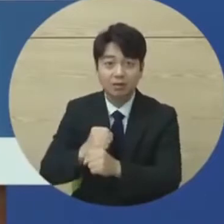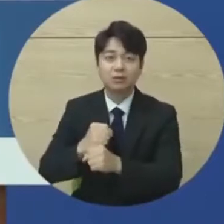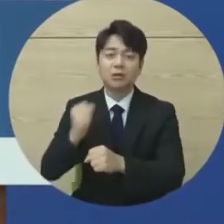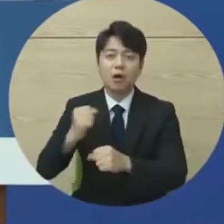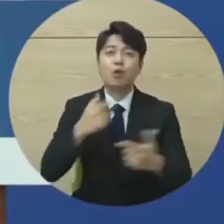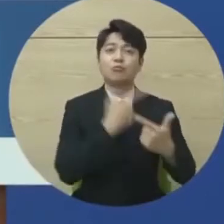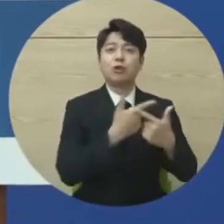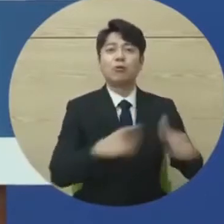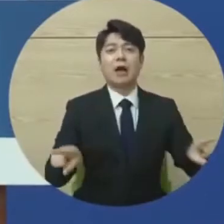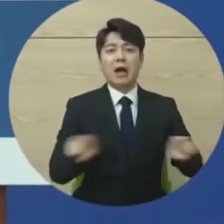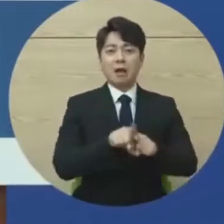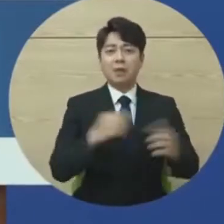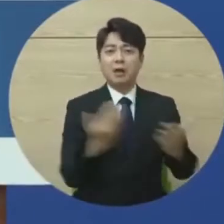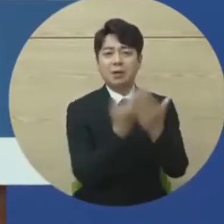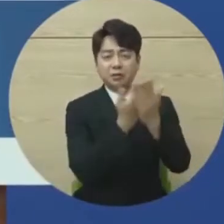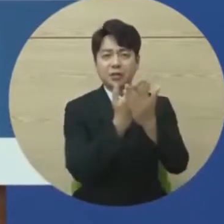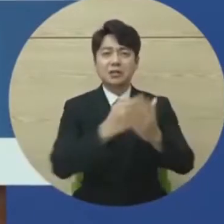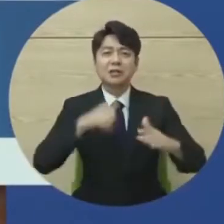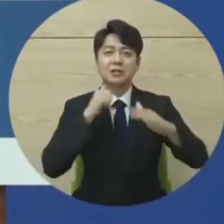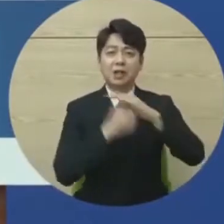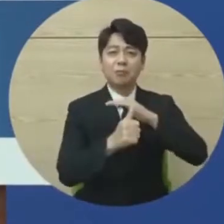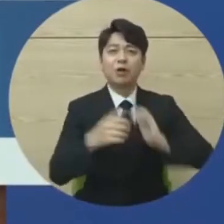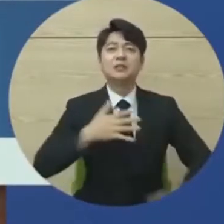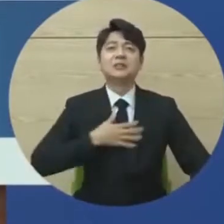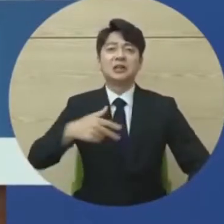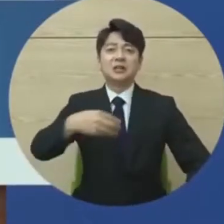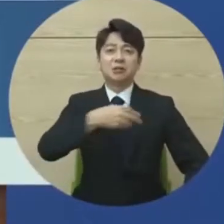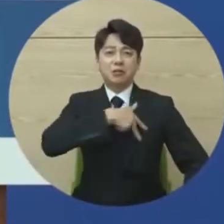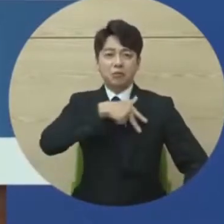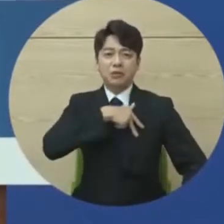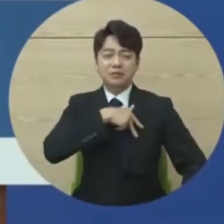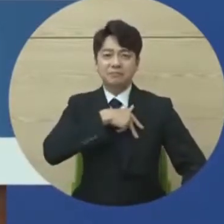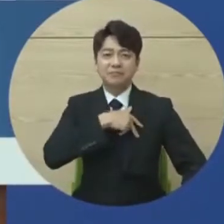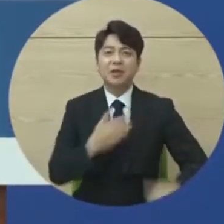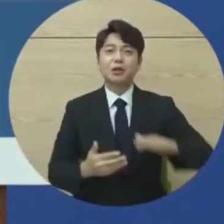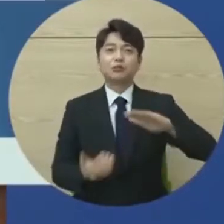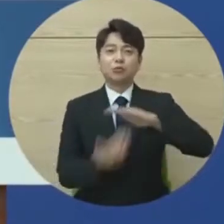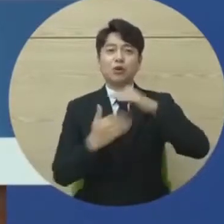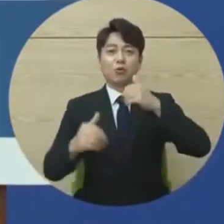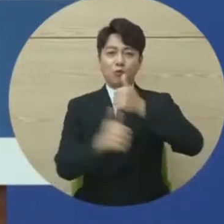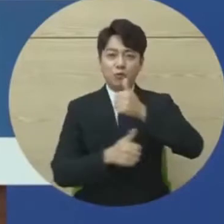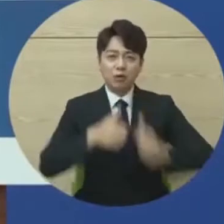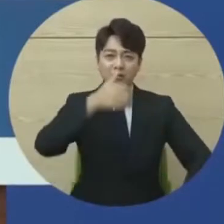함께하는, 부산을 대변하는 최고위원이 되겠습니다.